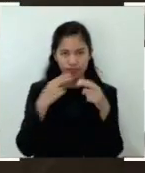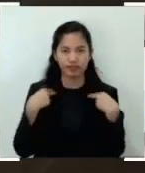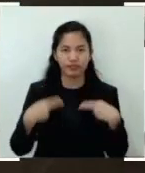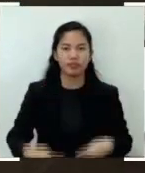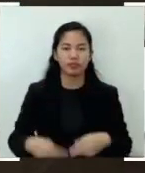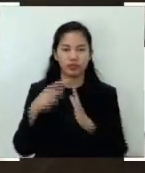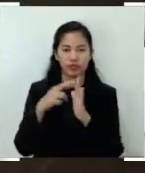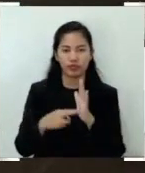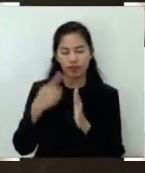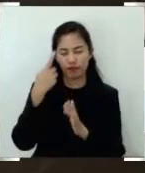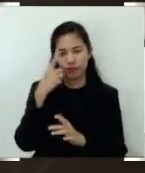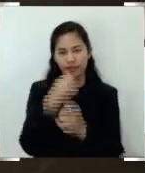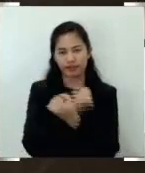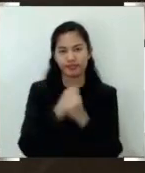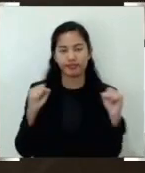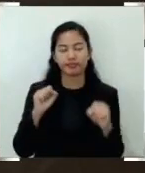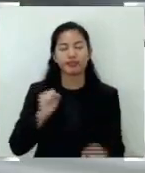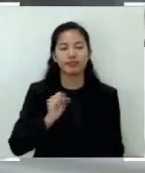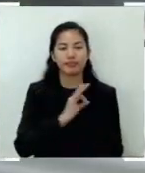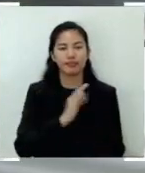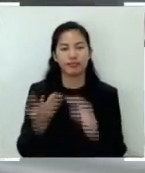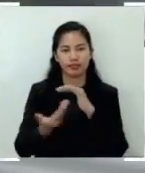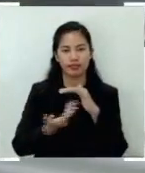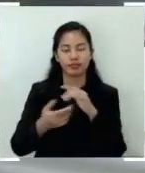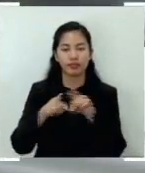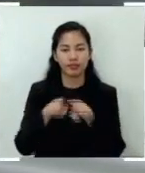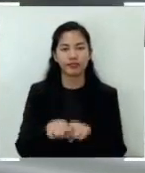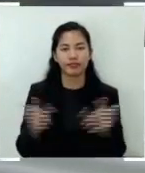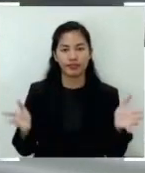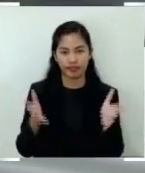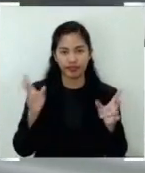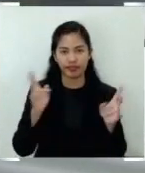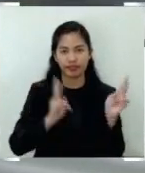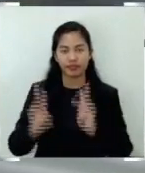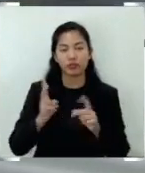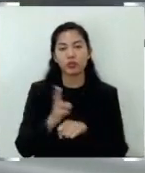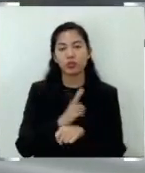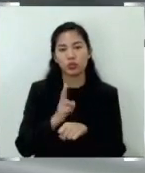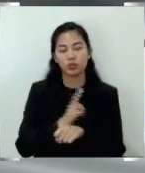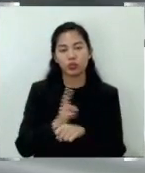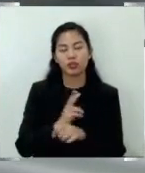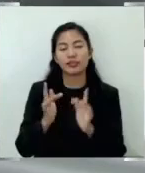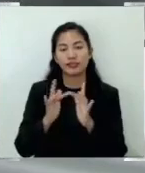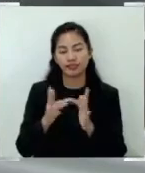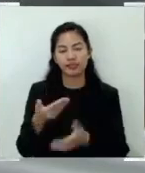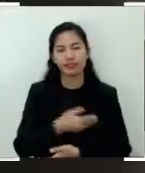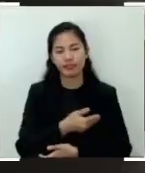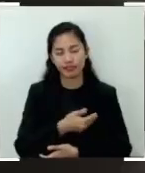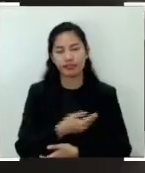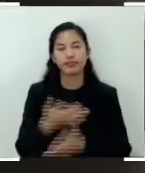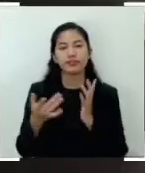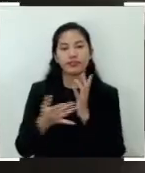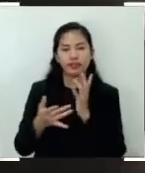at kliyente. Hinikayat din ng BSP ang publiko na gumamit ng e-banking at digital payment services para sa mas ligtas